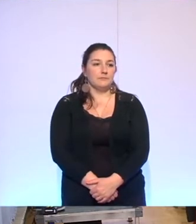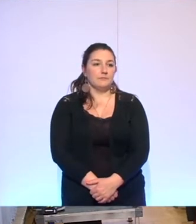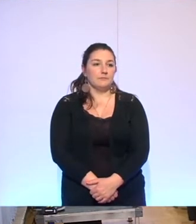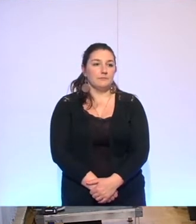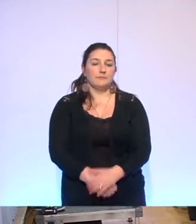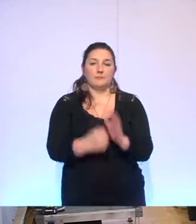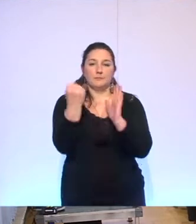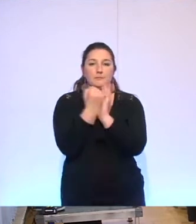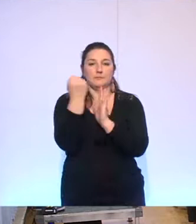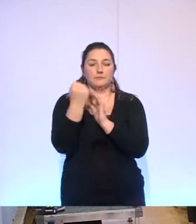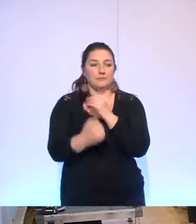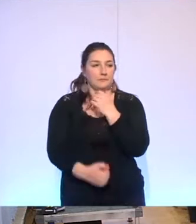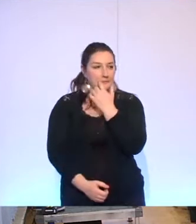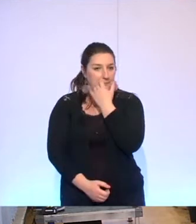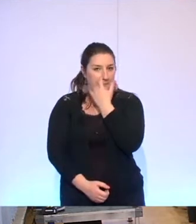Pour.